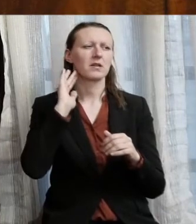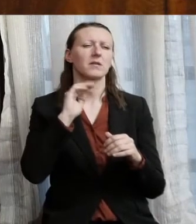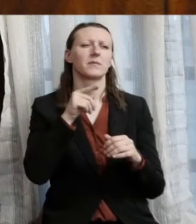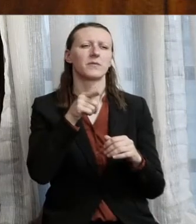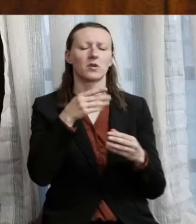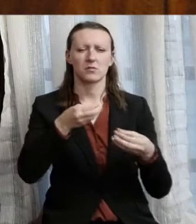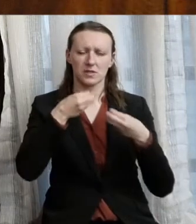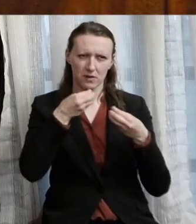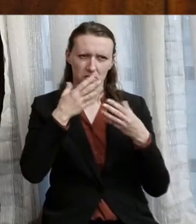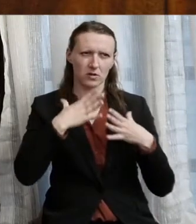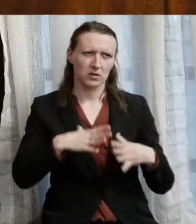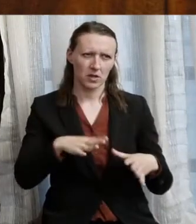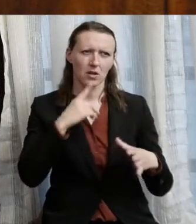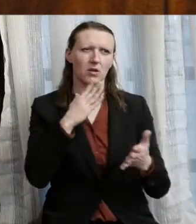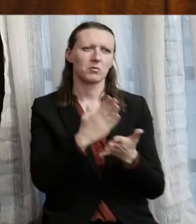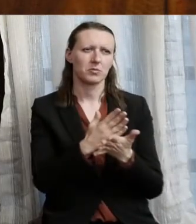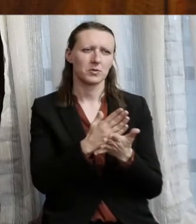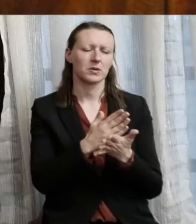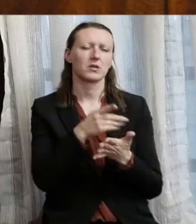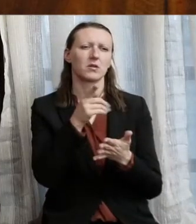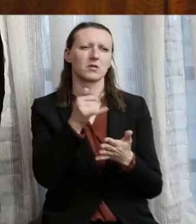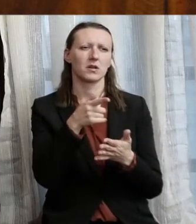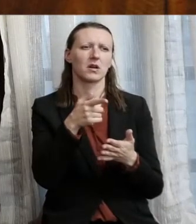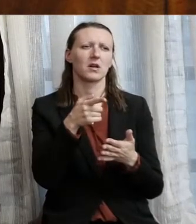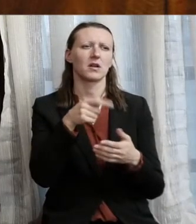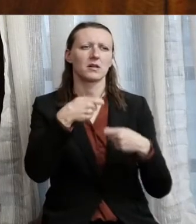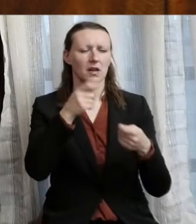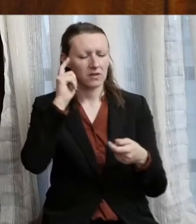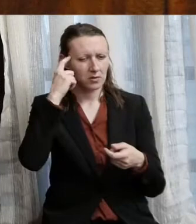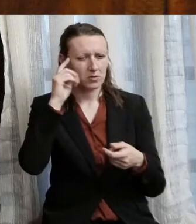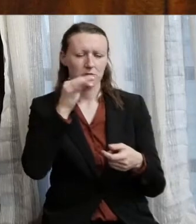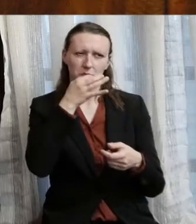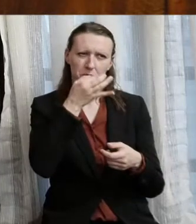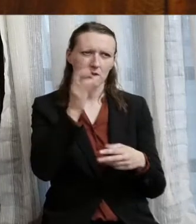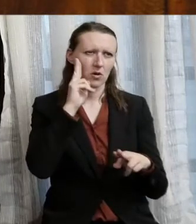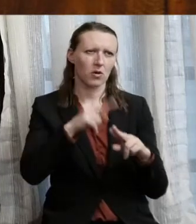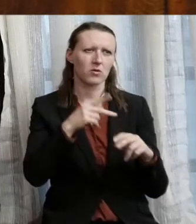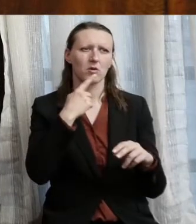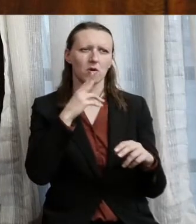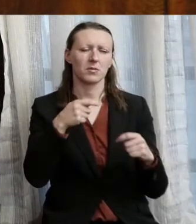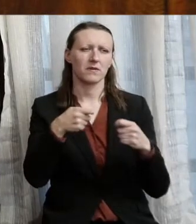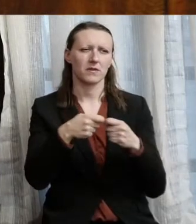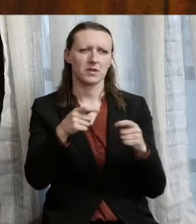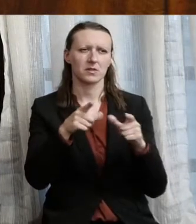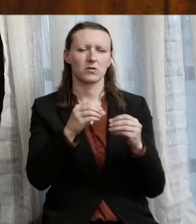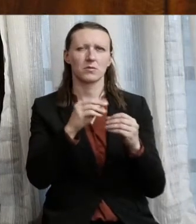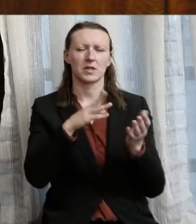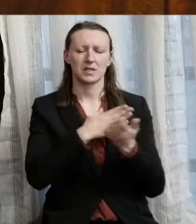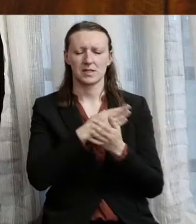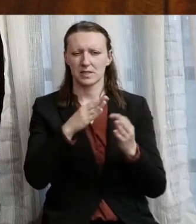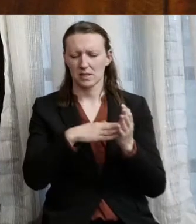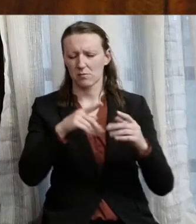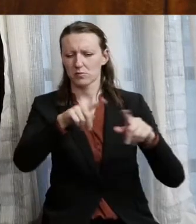Tom savjetodavnom tijelu bio je zadatak davanja mišljenja po pitanju odluka koje se tiču urbanizma,